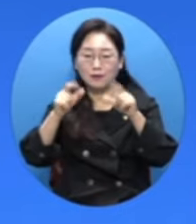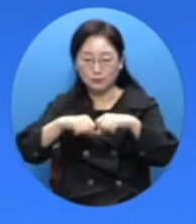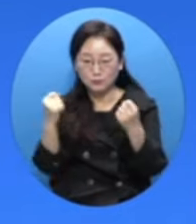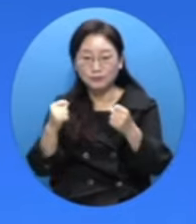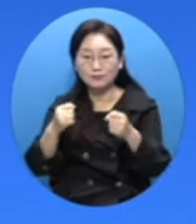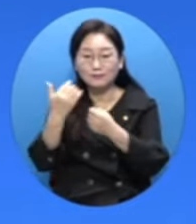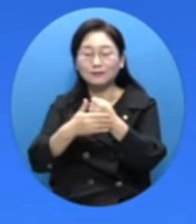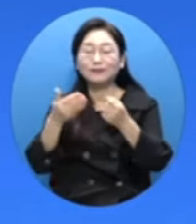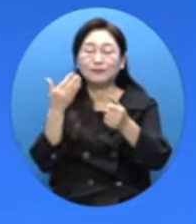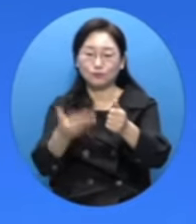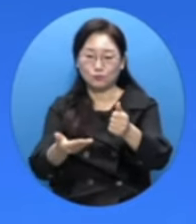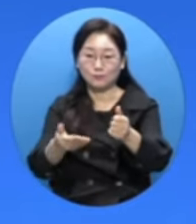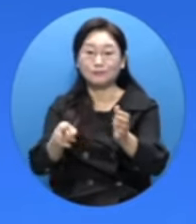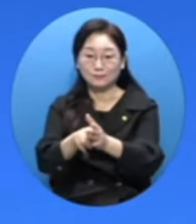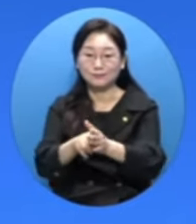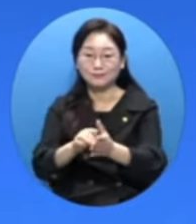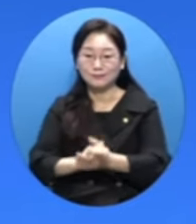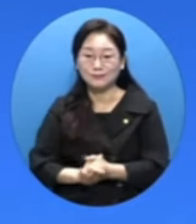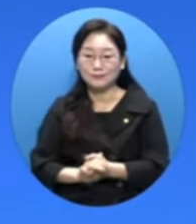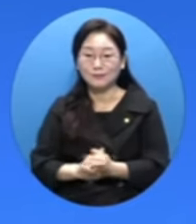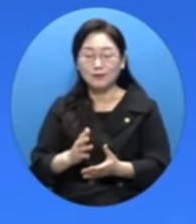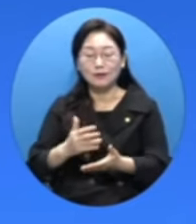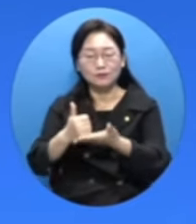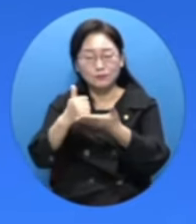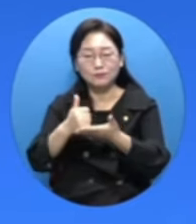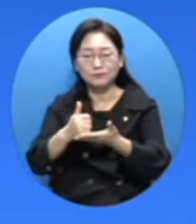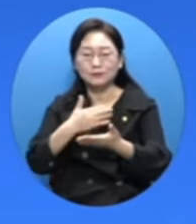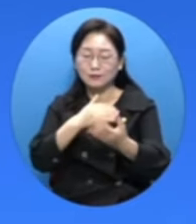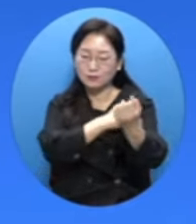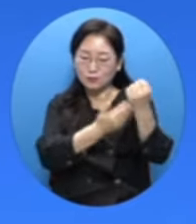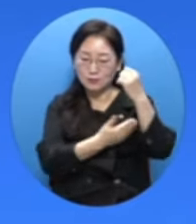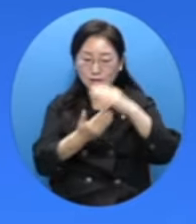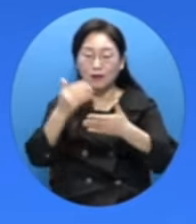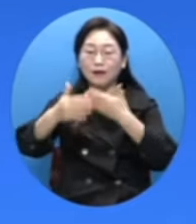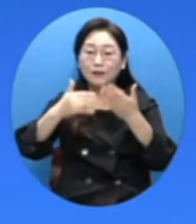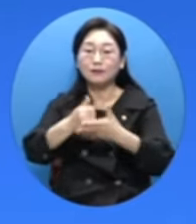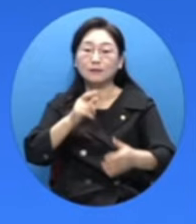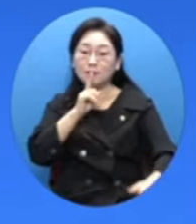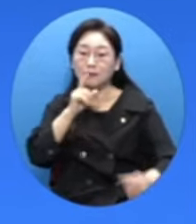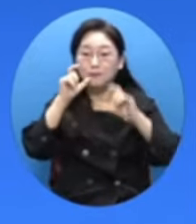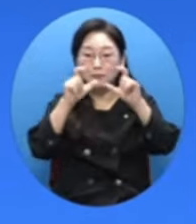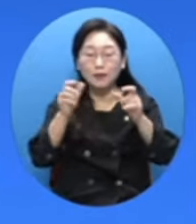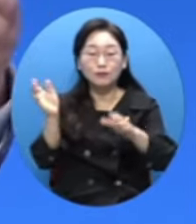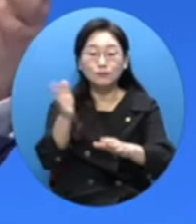내려 주시는 것입니다. 주께서 나는 전능한 하나님이라 말씀하신 다음 그 다음에